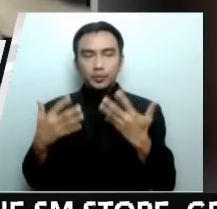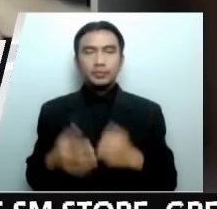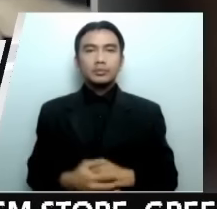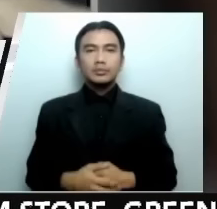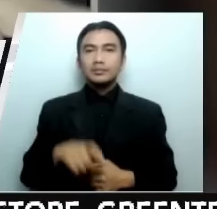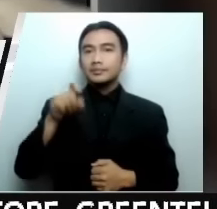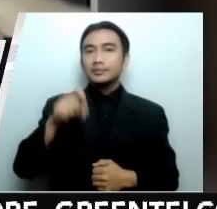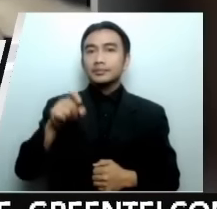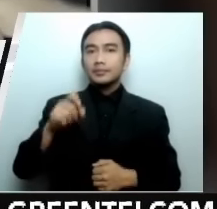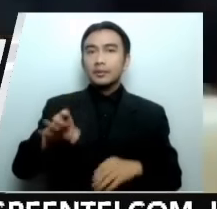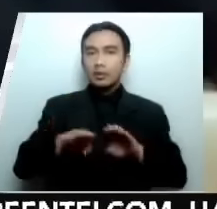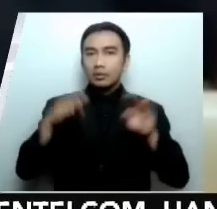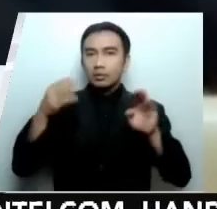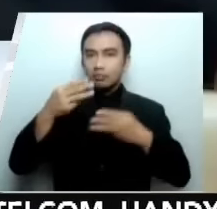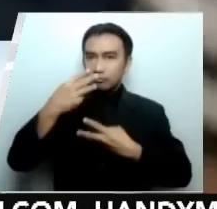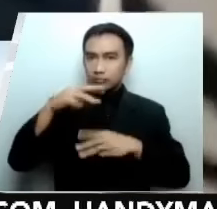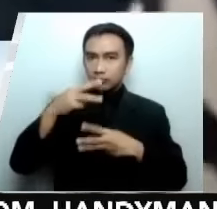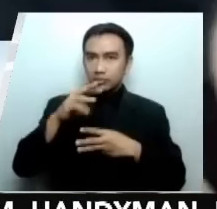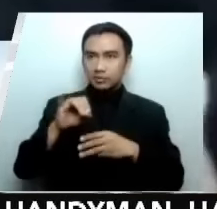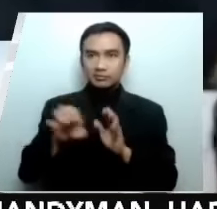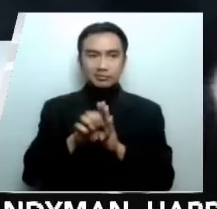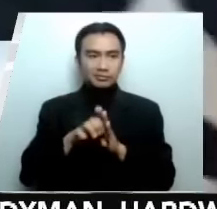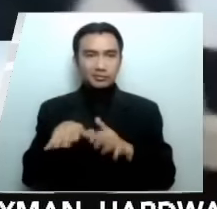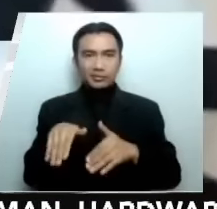bintana kapag aalis kami. For mom,